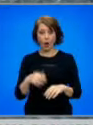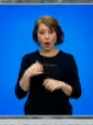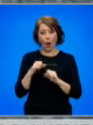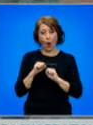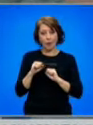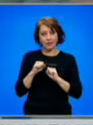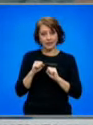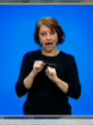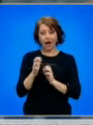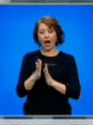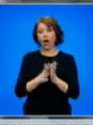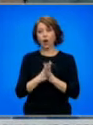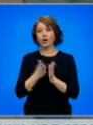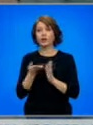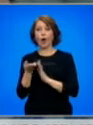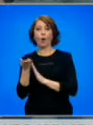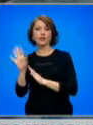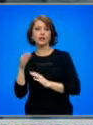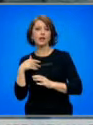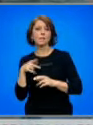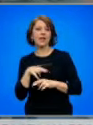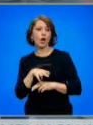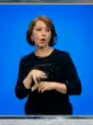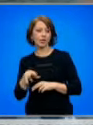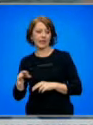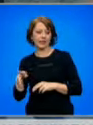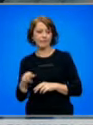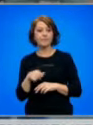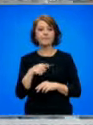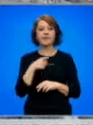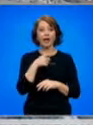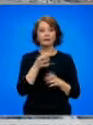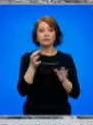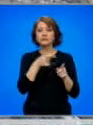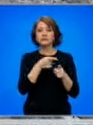част от хората са настанили при роднини. Рехан Чакъров и семейството му обаче